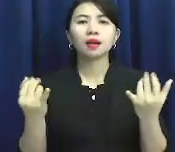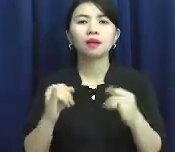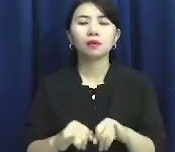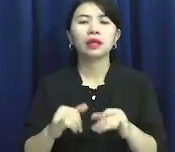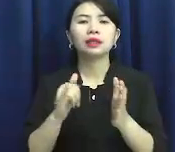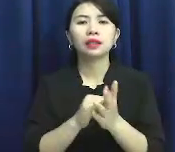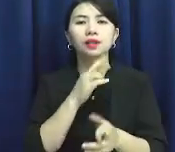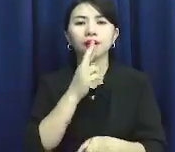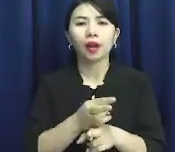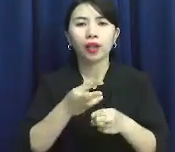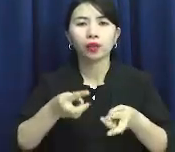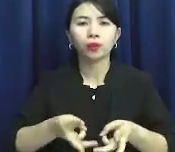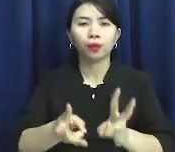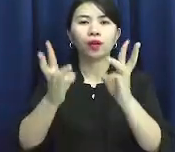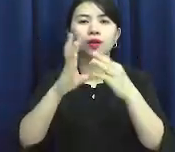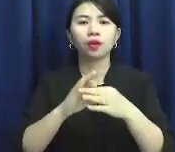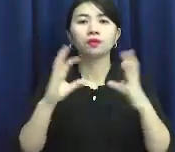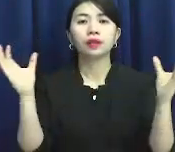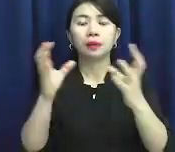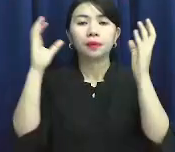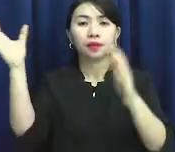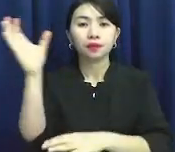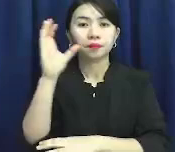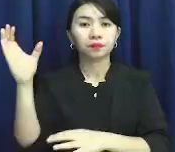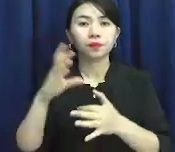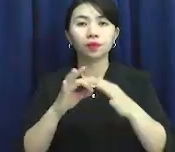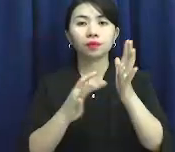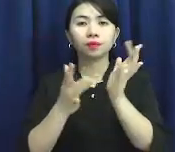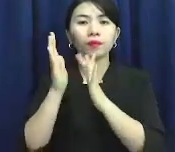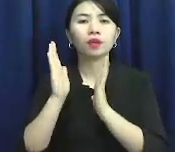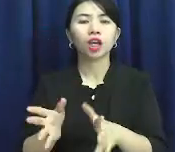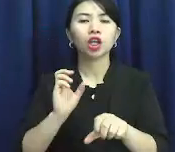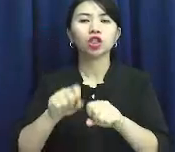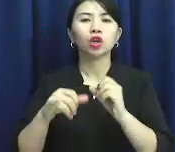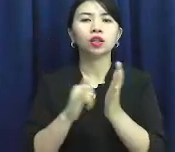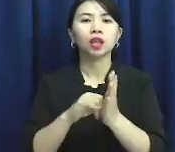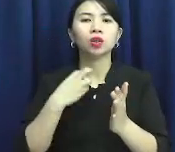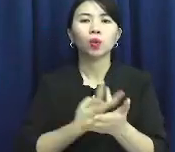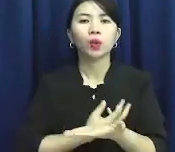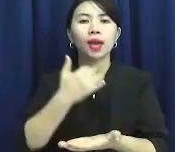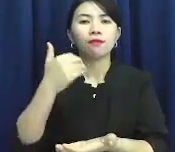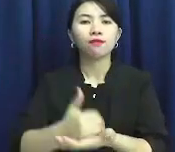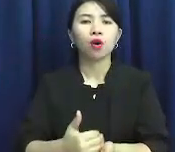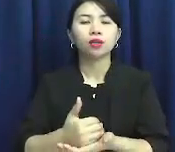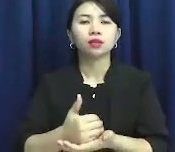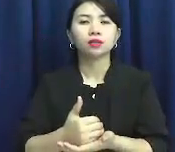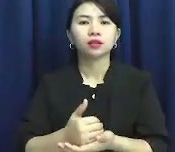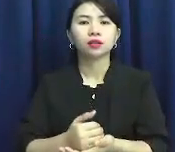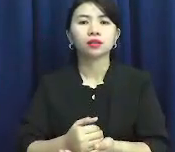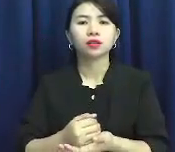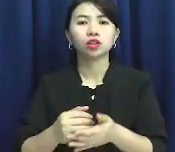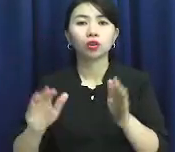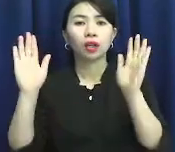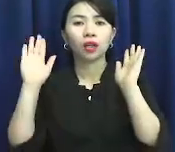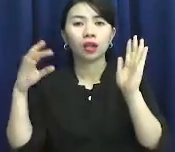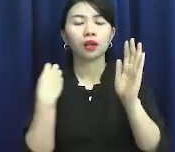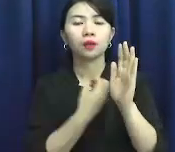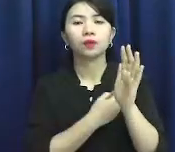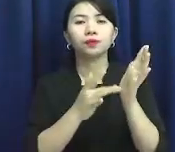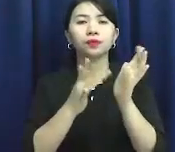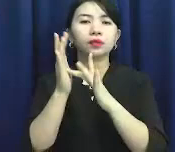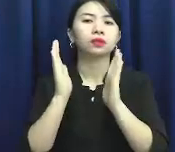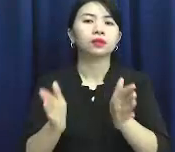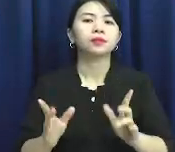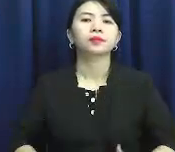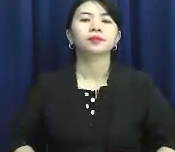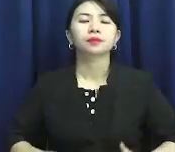ng kaisipan ng bawat Kristiyano so that we can avoid a compromised Christian living. Muli, magandang tanghali sa inyo, team focus, team